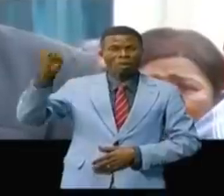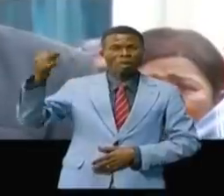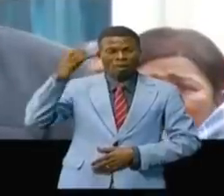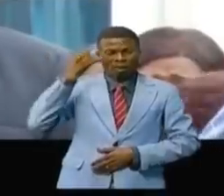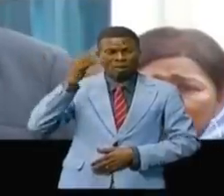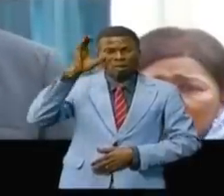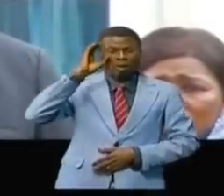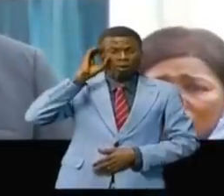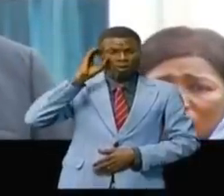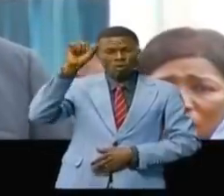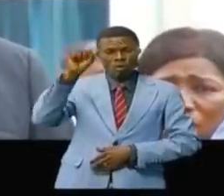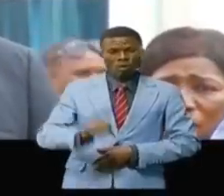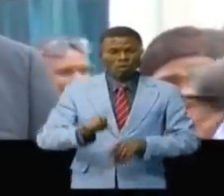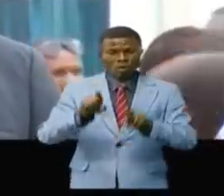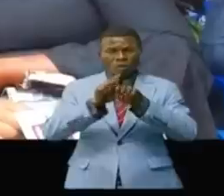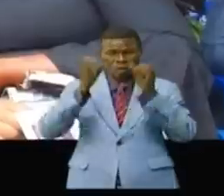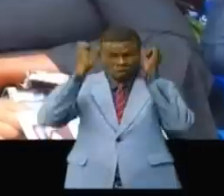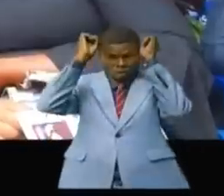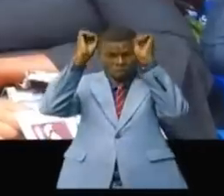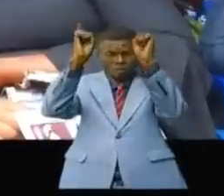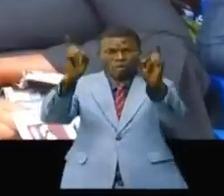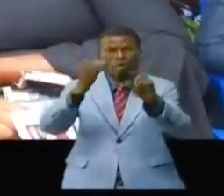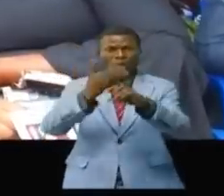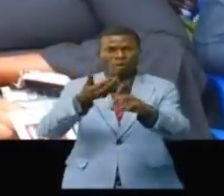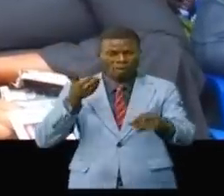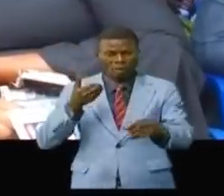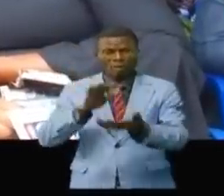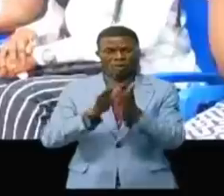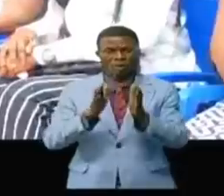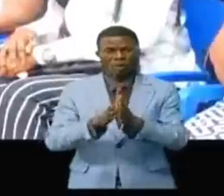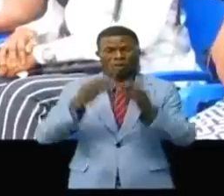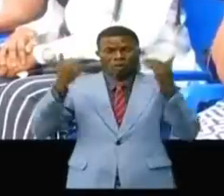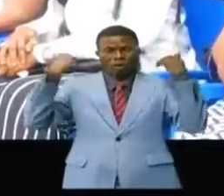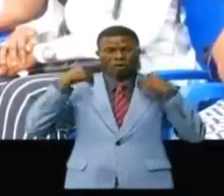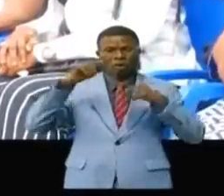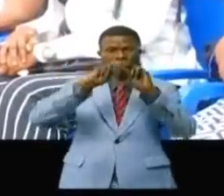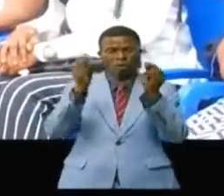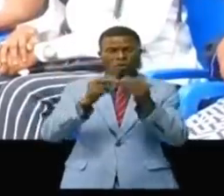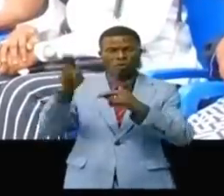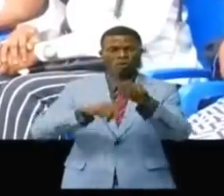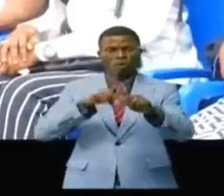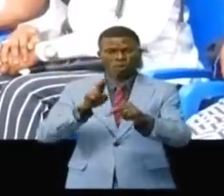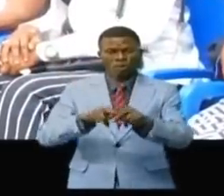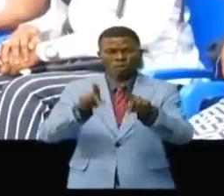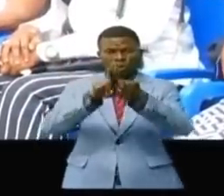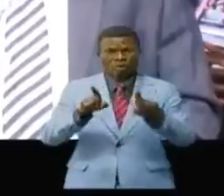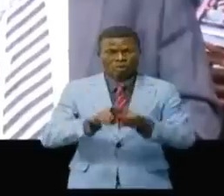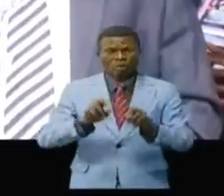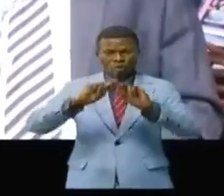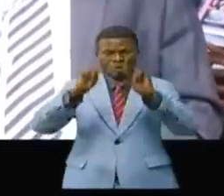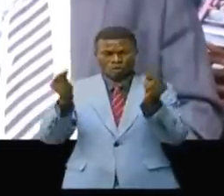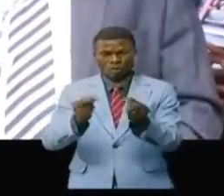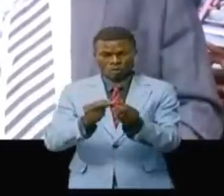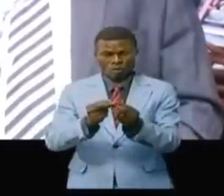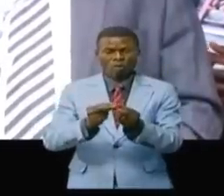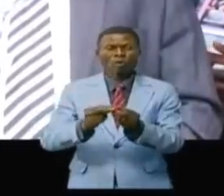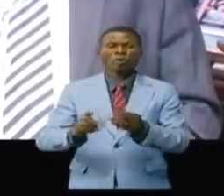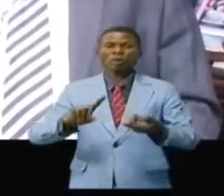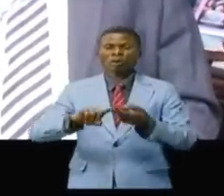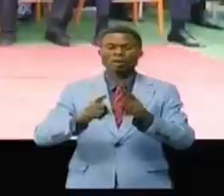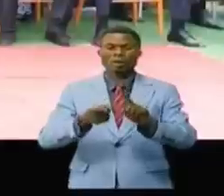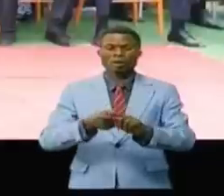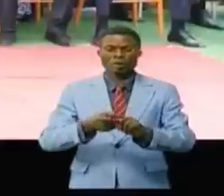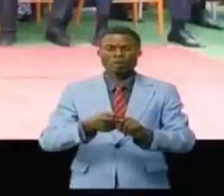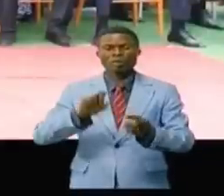Sud et au Brésil avant d'être décoré chancelier des ordres nationaux et de l'ordre des compagnons de